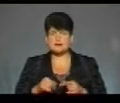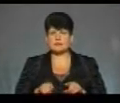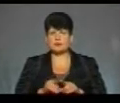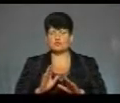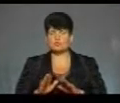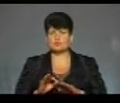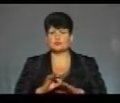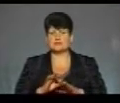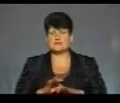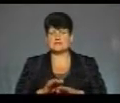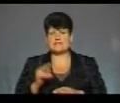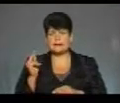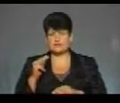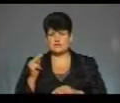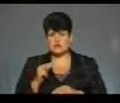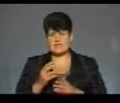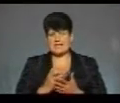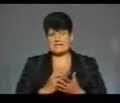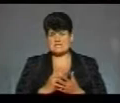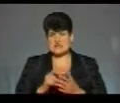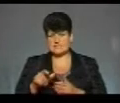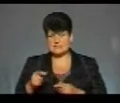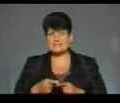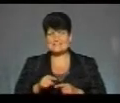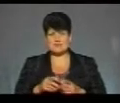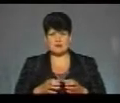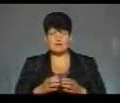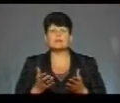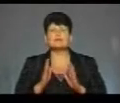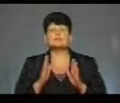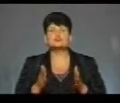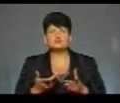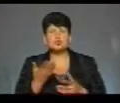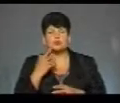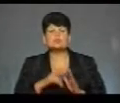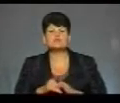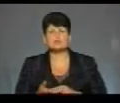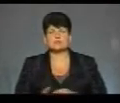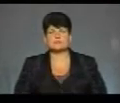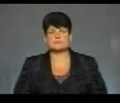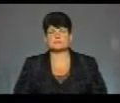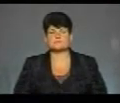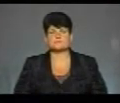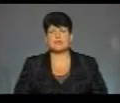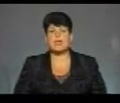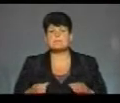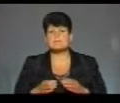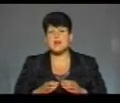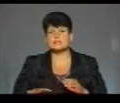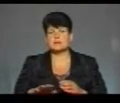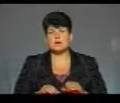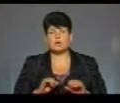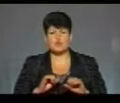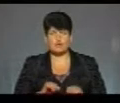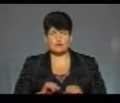відбуватися навчання резервістів цієї бригади. Розкажіть, де вони будуть відбуватися і коли розпочинається? Ну, бригади територіальної оборони вже